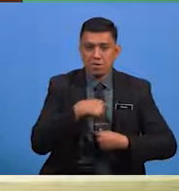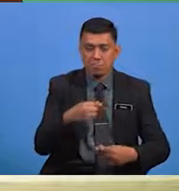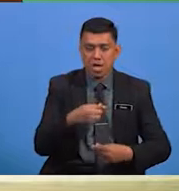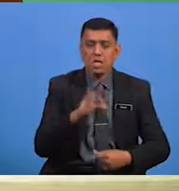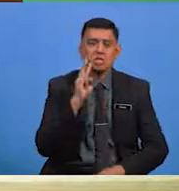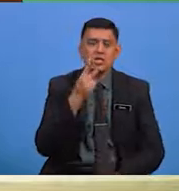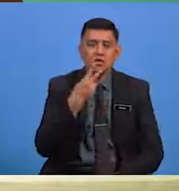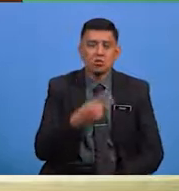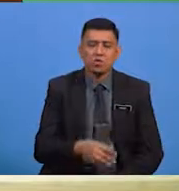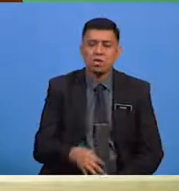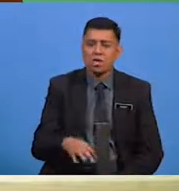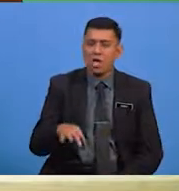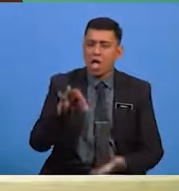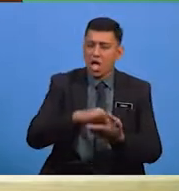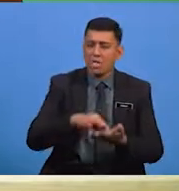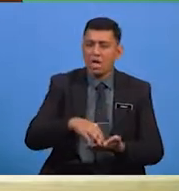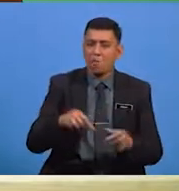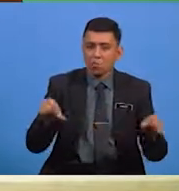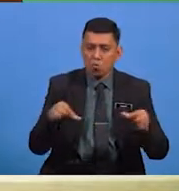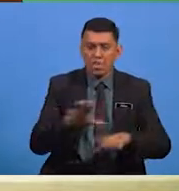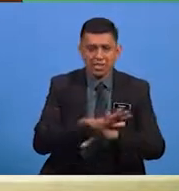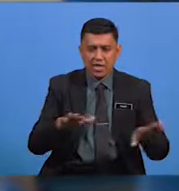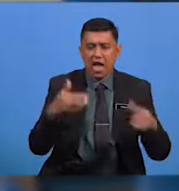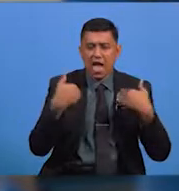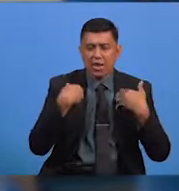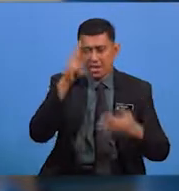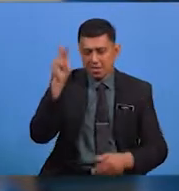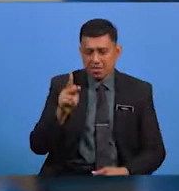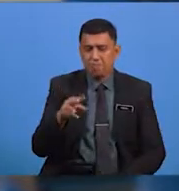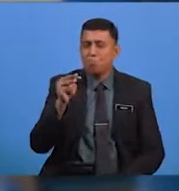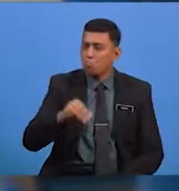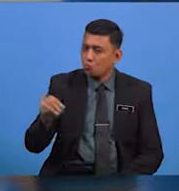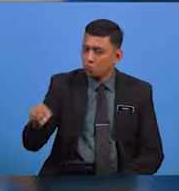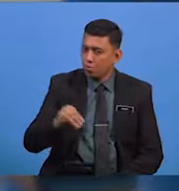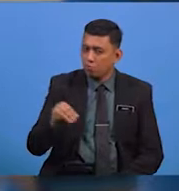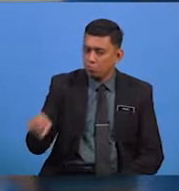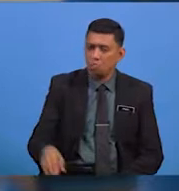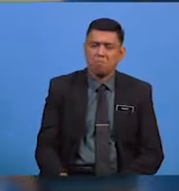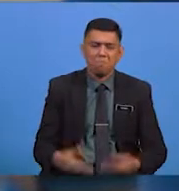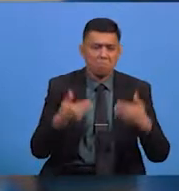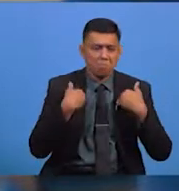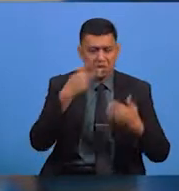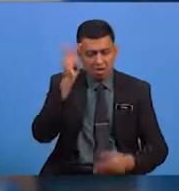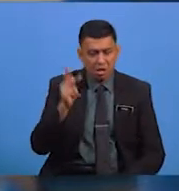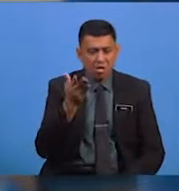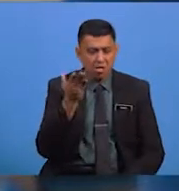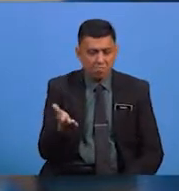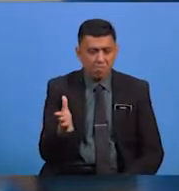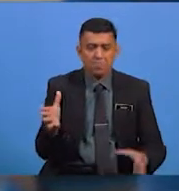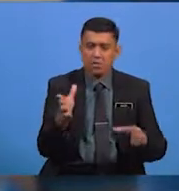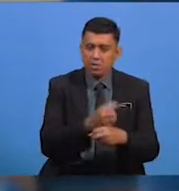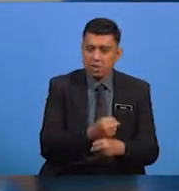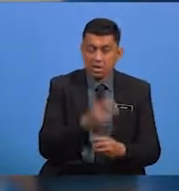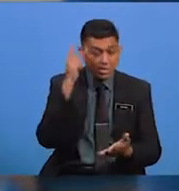sayur. Ayam goreng tidak adakah?" Murid-murid, adakah kamu